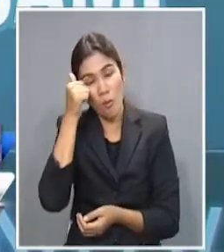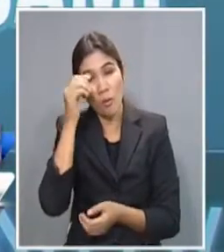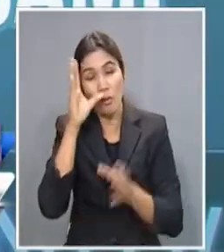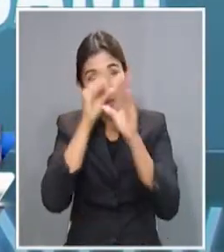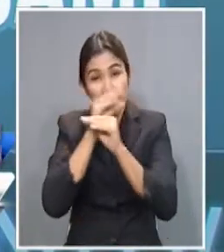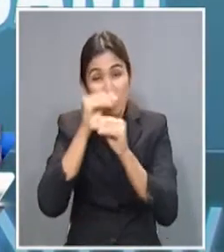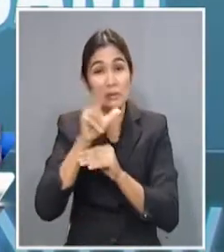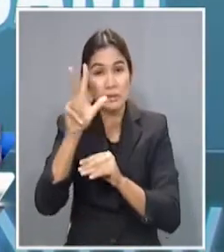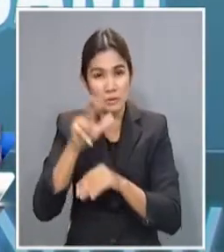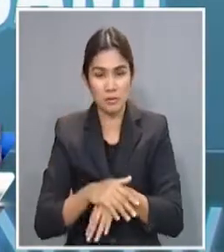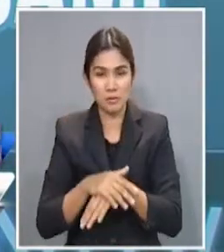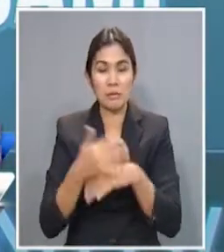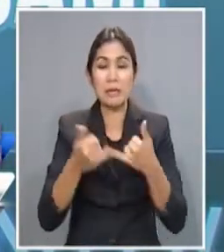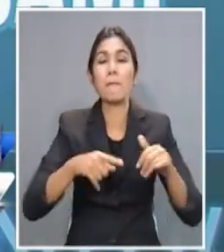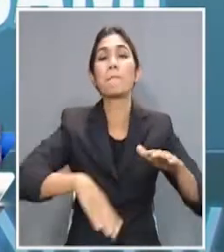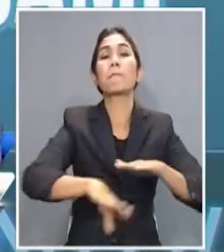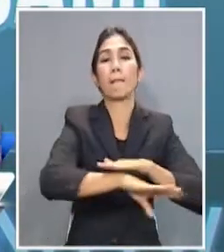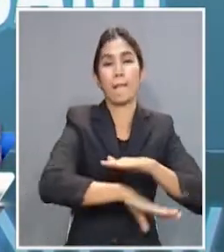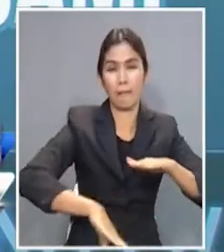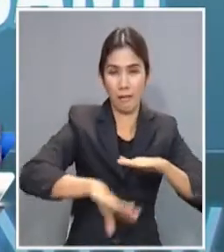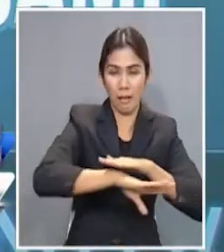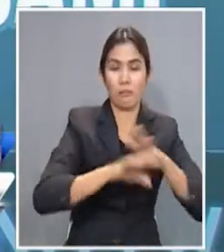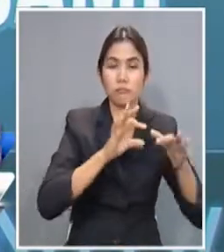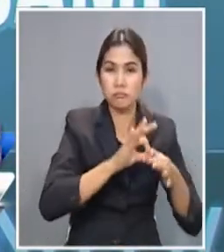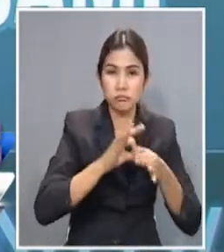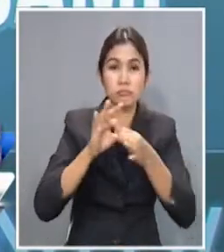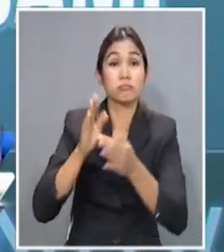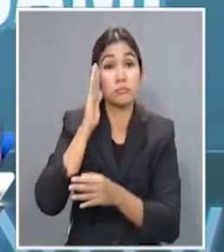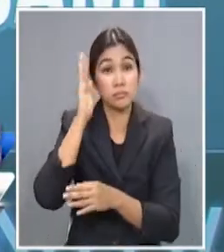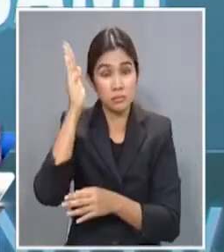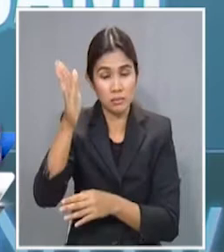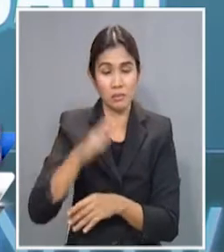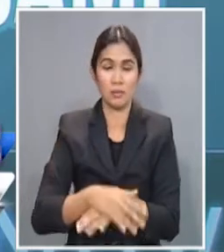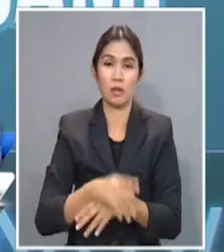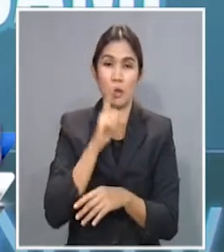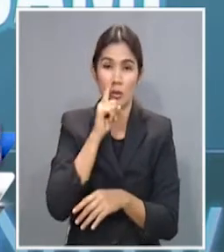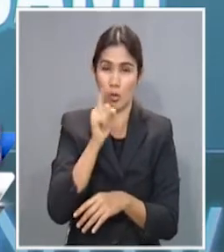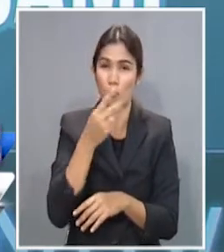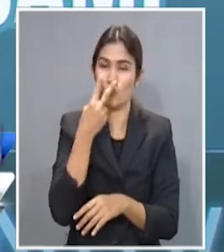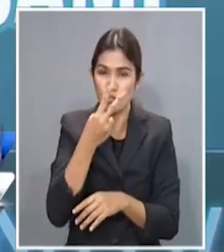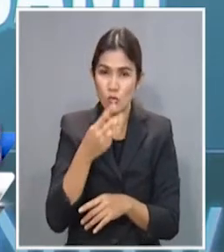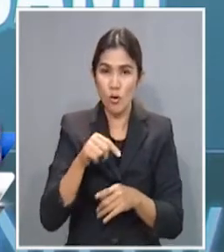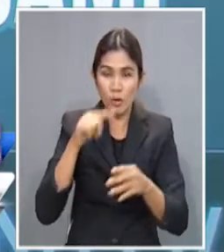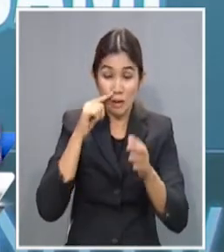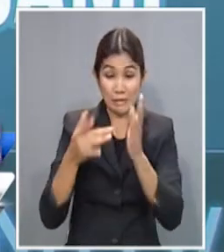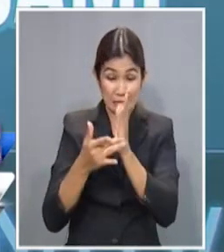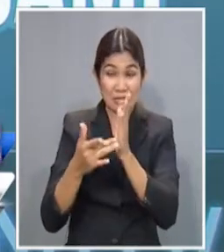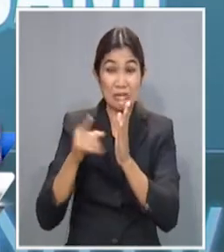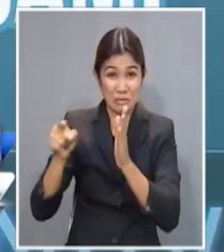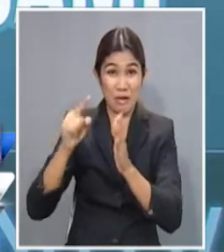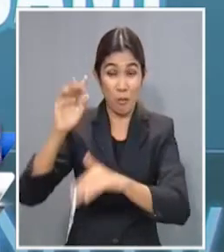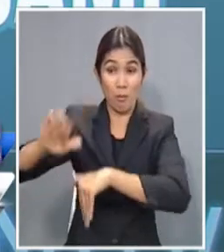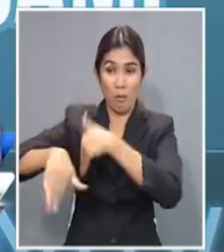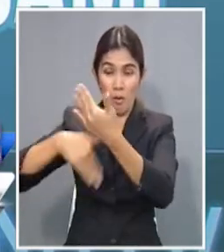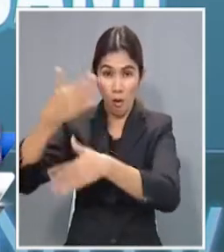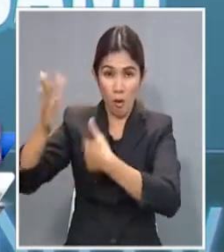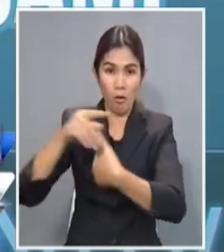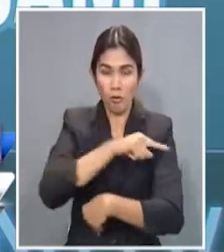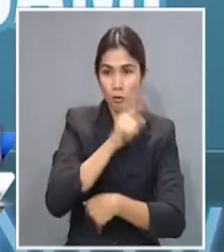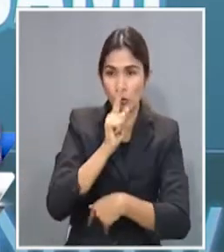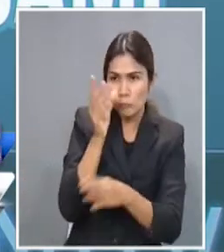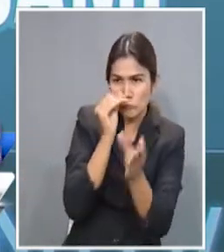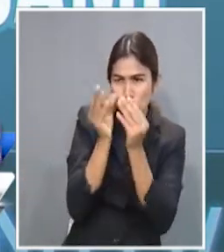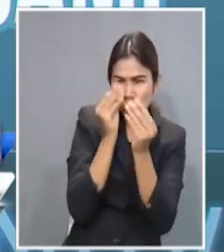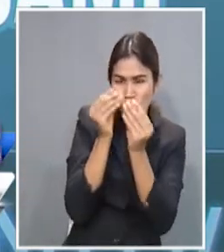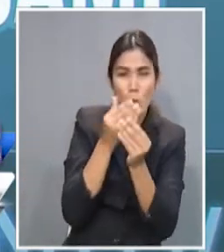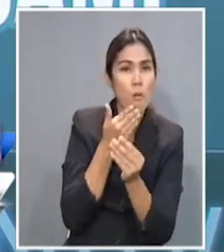ในการที่จะทำให้ก้าวต่อไปในวงการดิจิตอลและ IT นะคะสิ่งที่เขาต้องเติมเต็มก็คือการวิ่งตามเทคโนโลยีเนี่ยแหละค่ะที่ยังมีอะไรใหม่ๆเข้ามาอย่างสม่